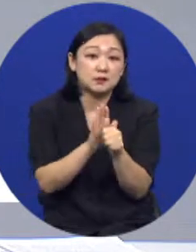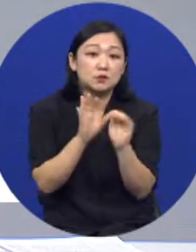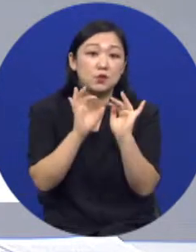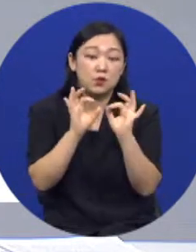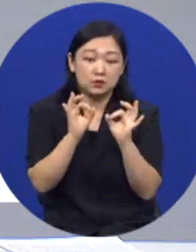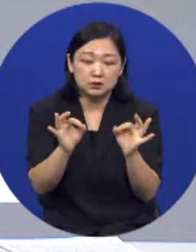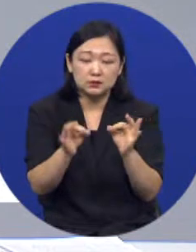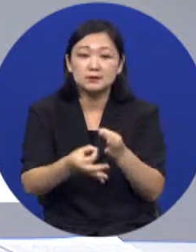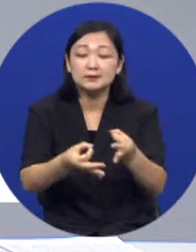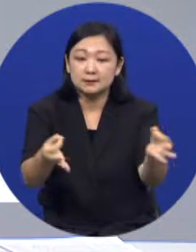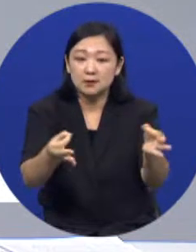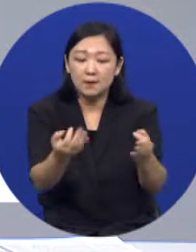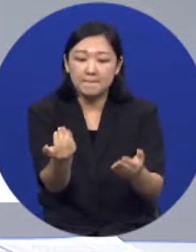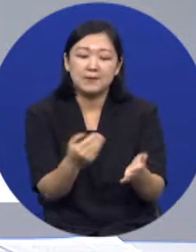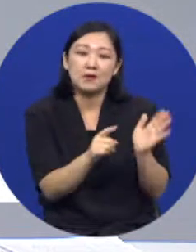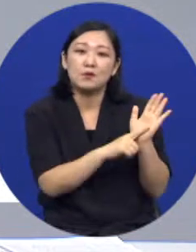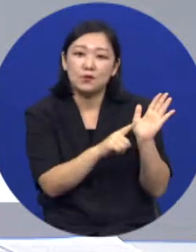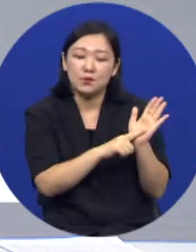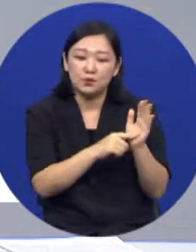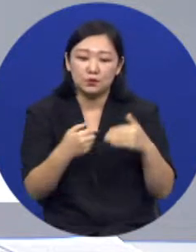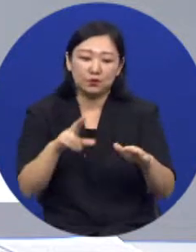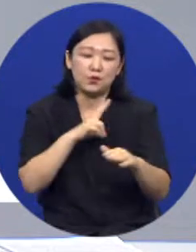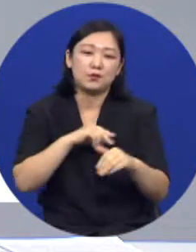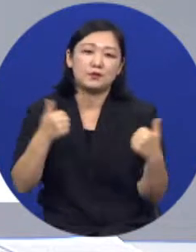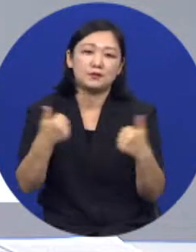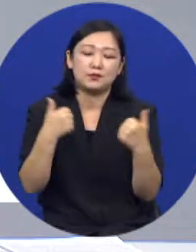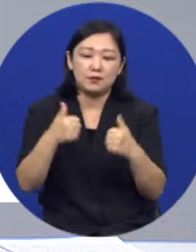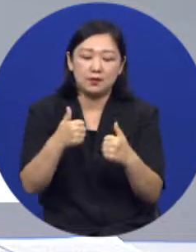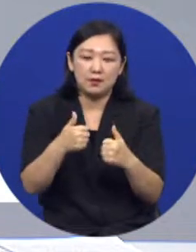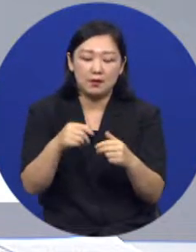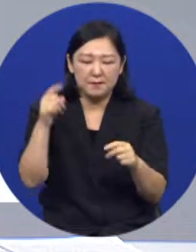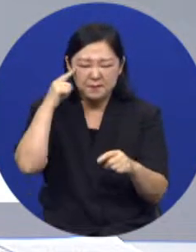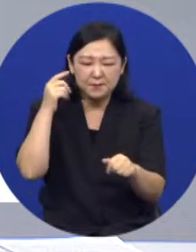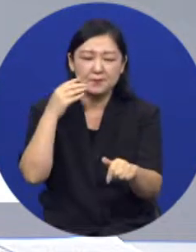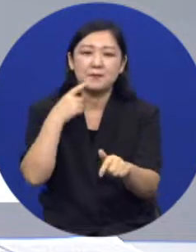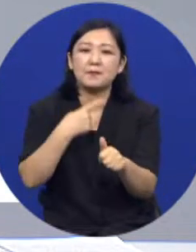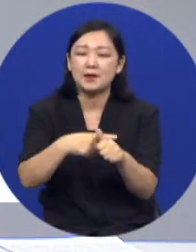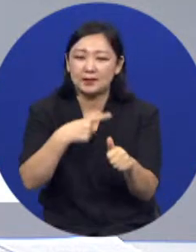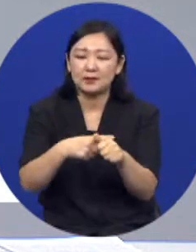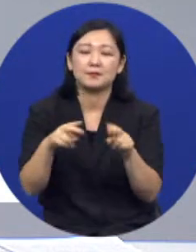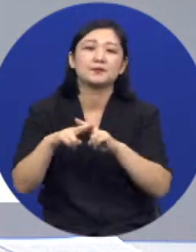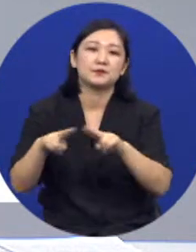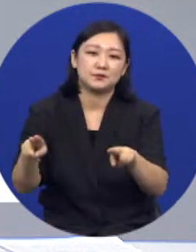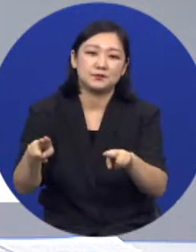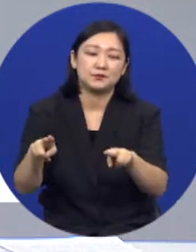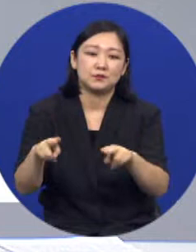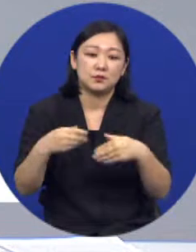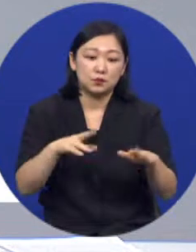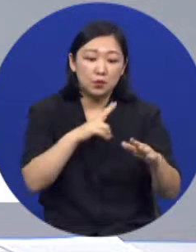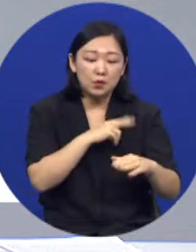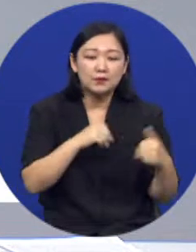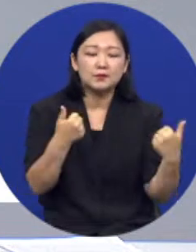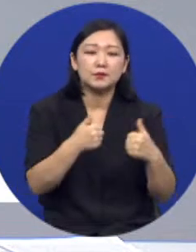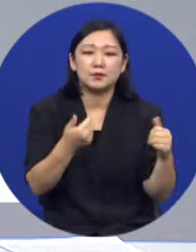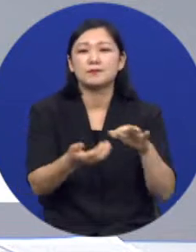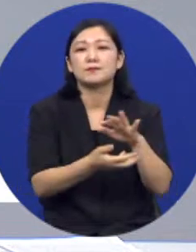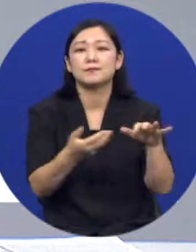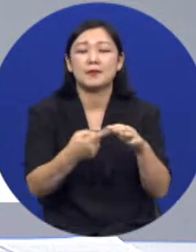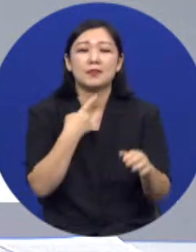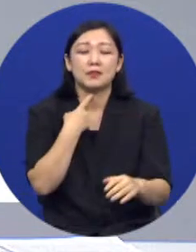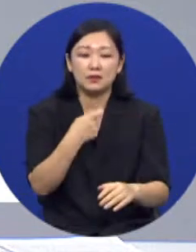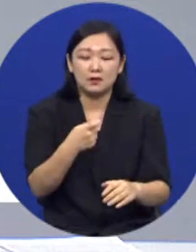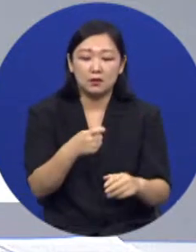미리 공고했다가 도의회가 반발하자 공고를 취소하는 일이 벌어졌습니다. 또한 도의회는 논란이